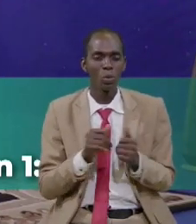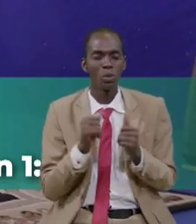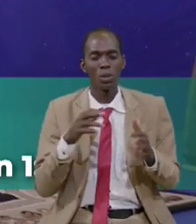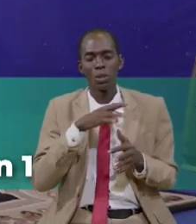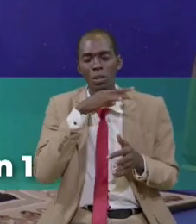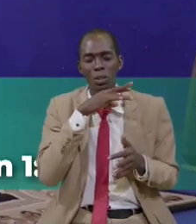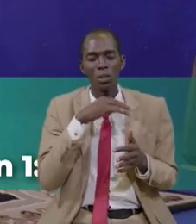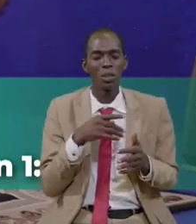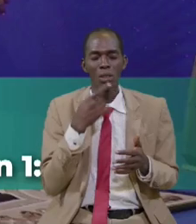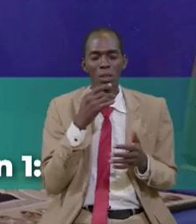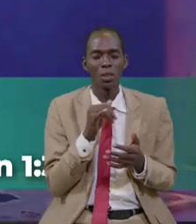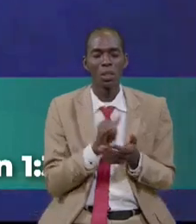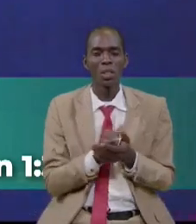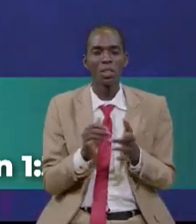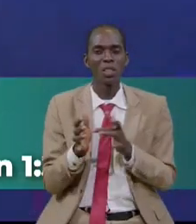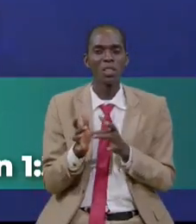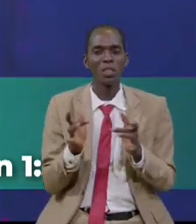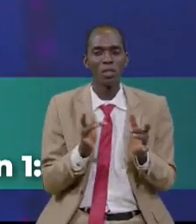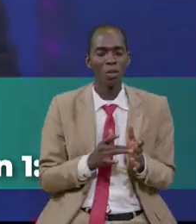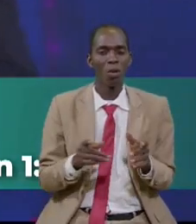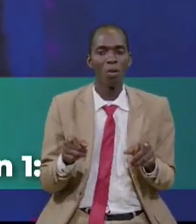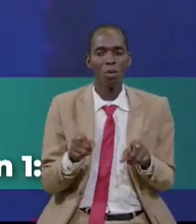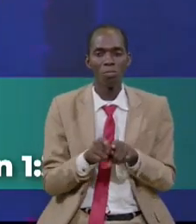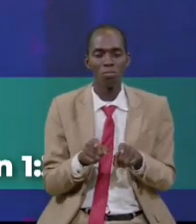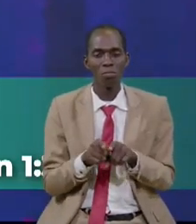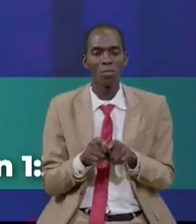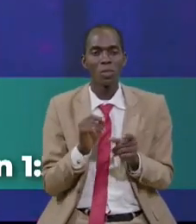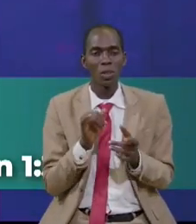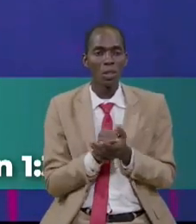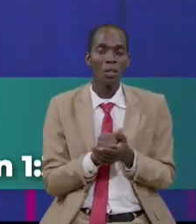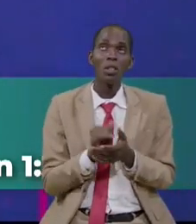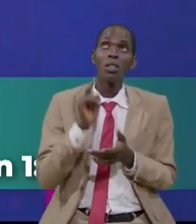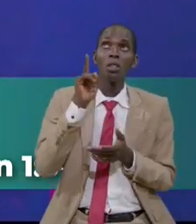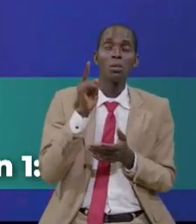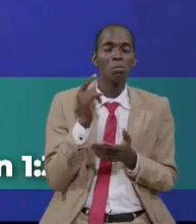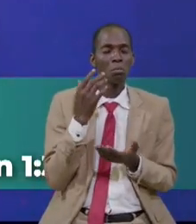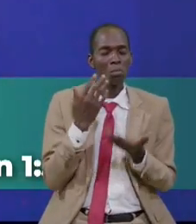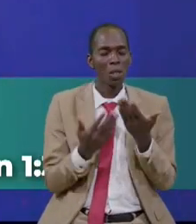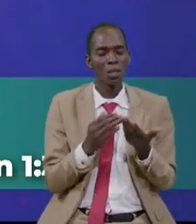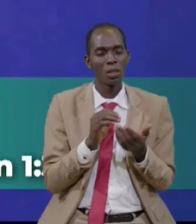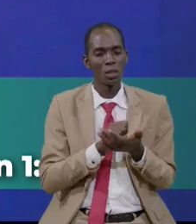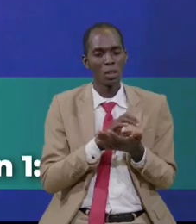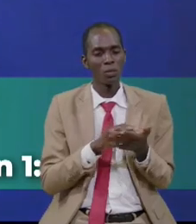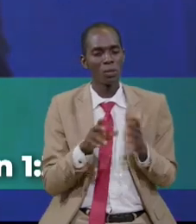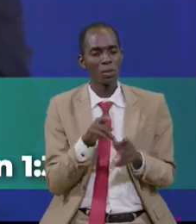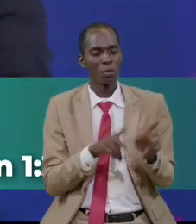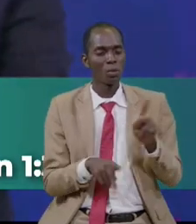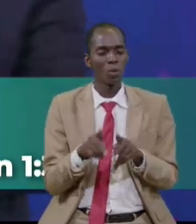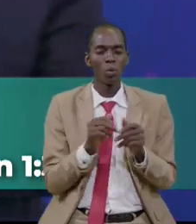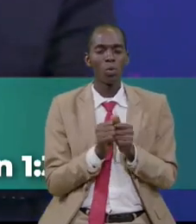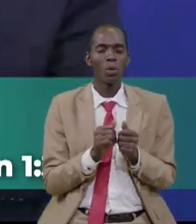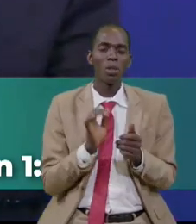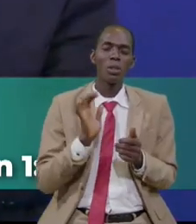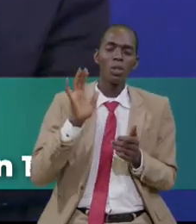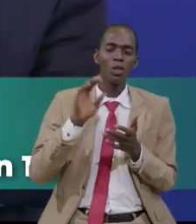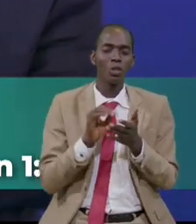sang immaculé, Jésus-Christ, afin de sanctifier le peuple par son propre sang, a souffert